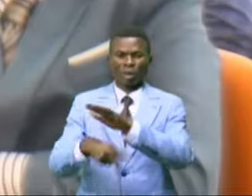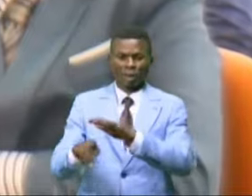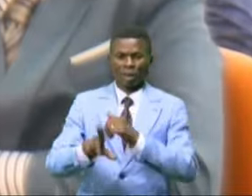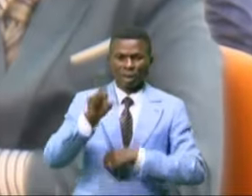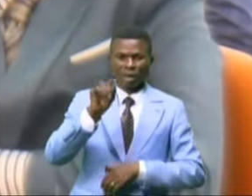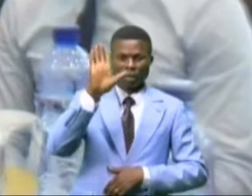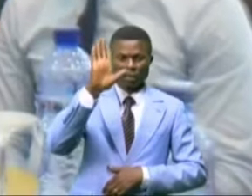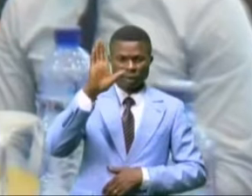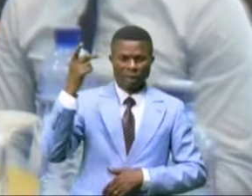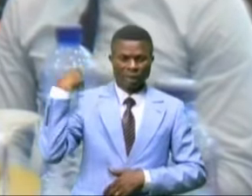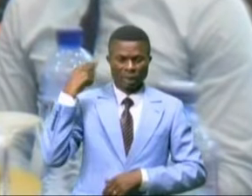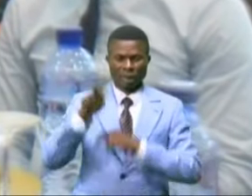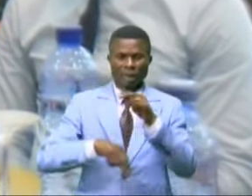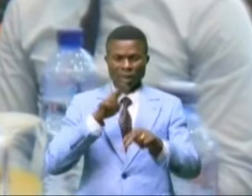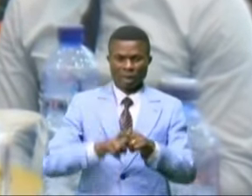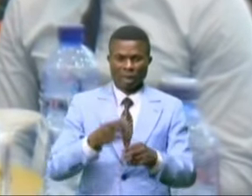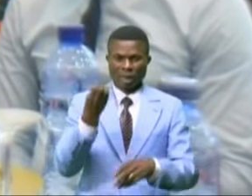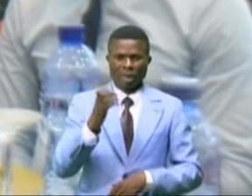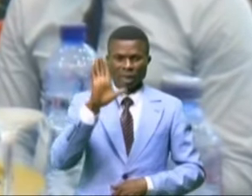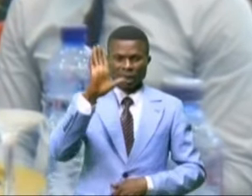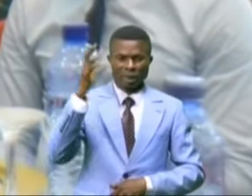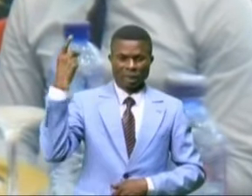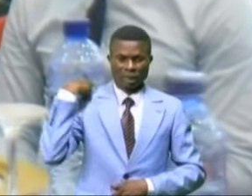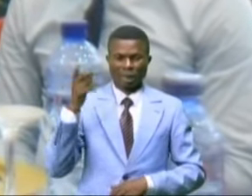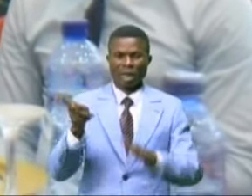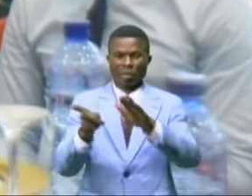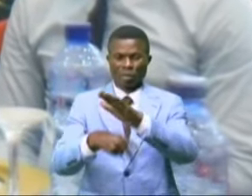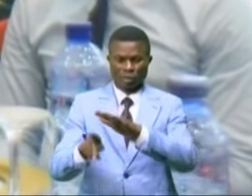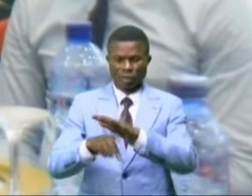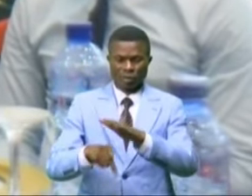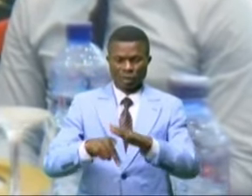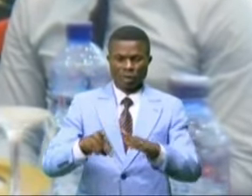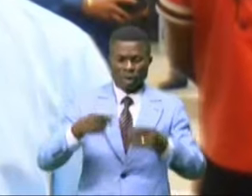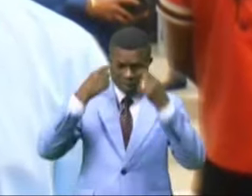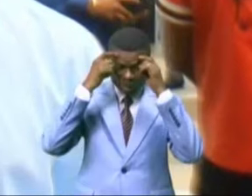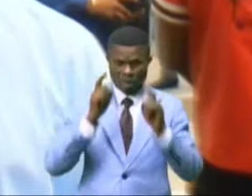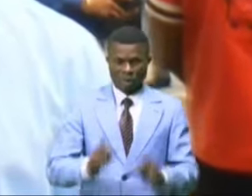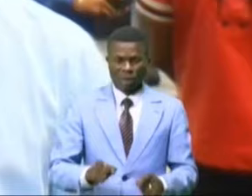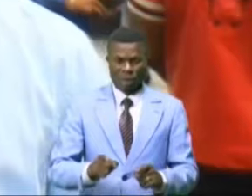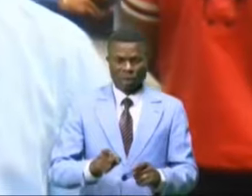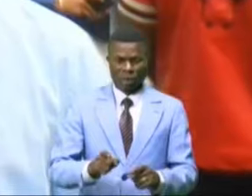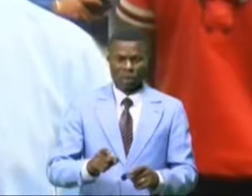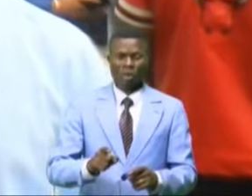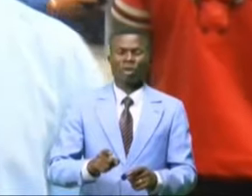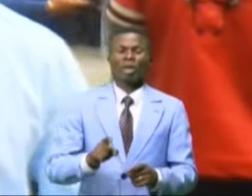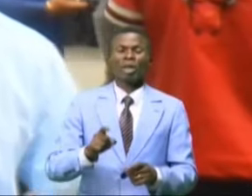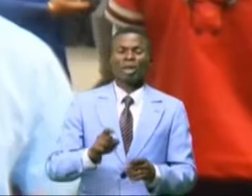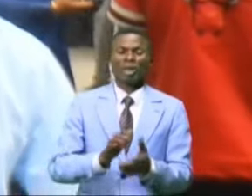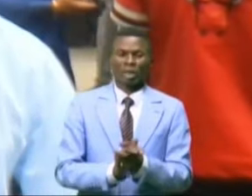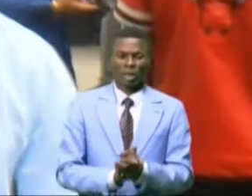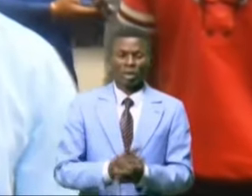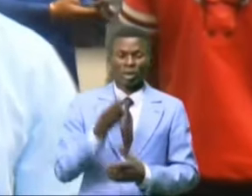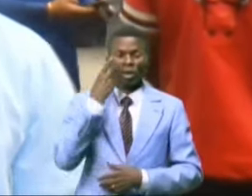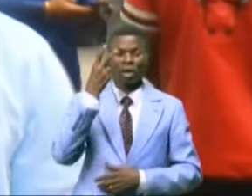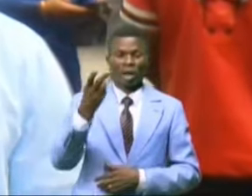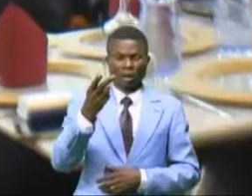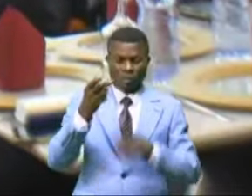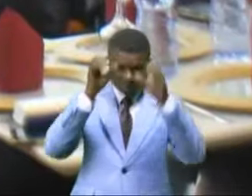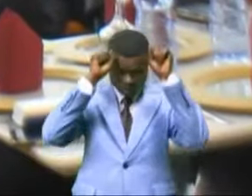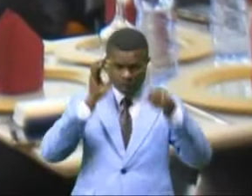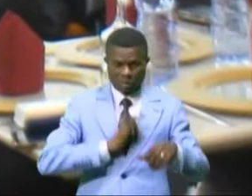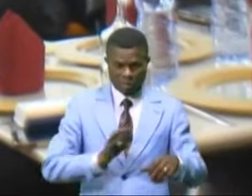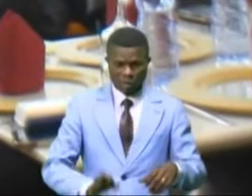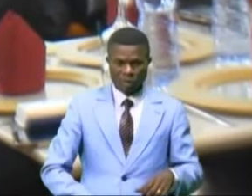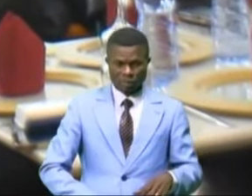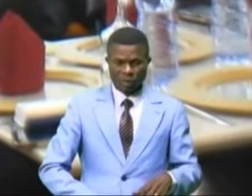25 nationaux et 45 provinciaux qui ne jure que sur la concrétisation de la vision du président